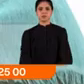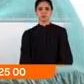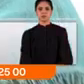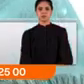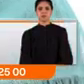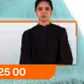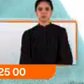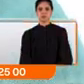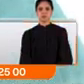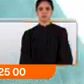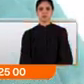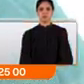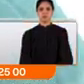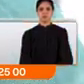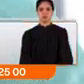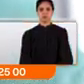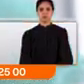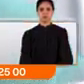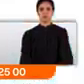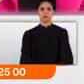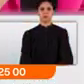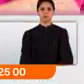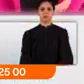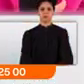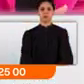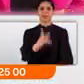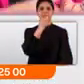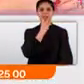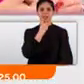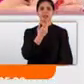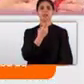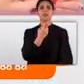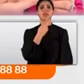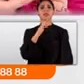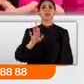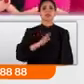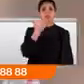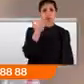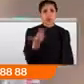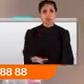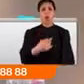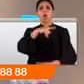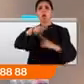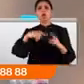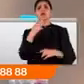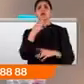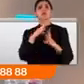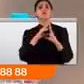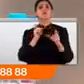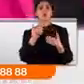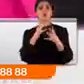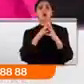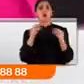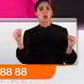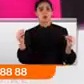8 senede kızımı arayıp bulamadım. 2 yıldır ne sesini duydu ne de her yerde aradığı kızından bir haber alabildi.